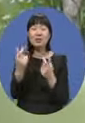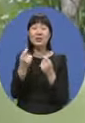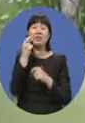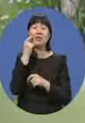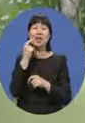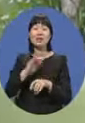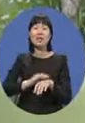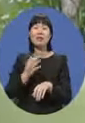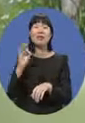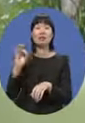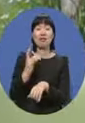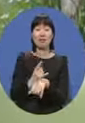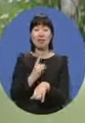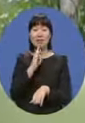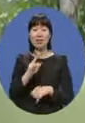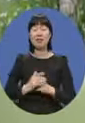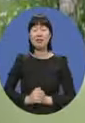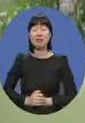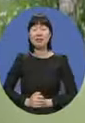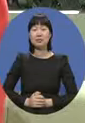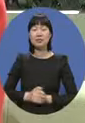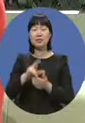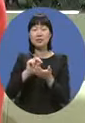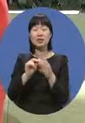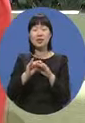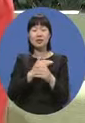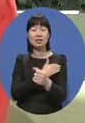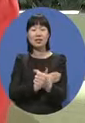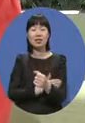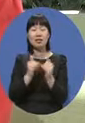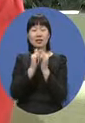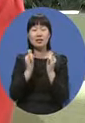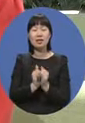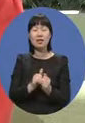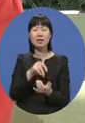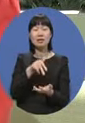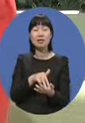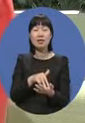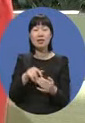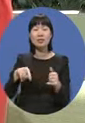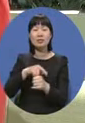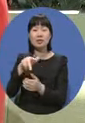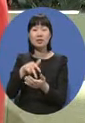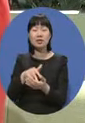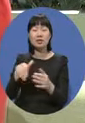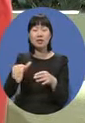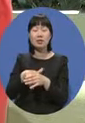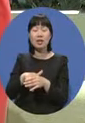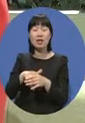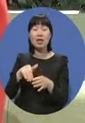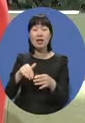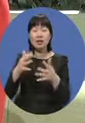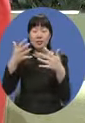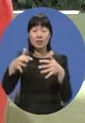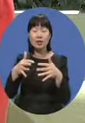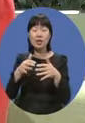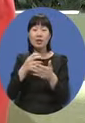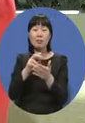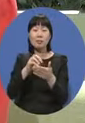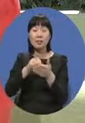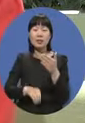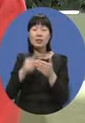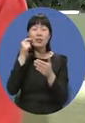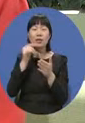거 못 인정한다 그니까이 문제해결력은 사회적인 어떤 분위기나 문화적인 요소를 배제할 수가